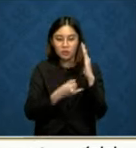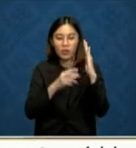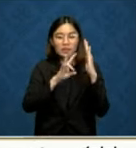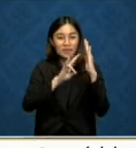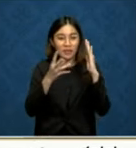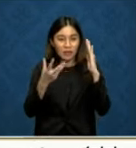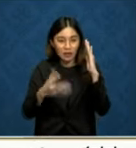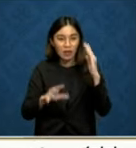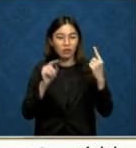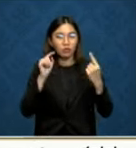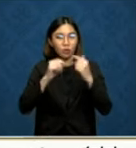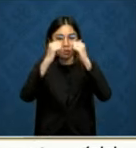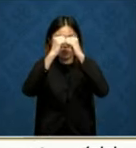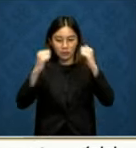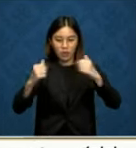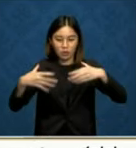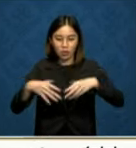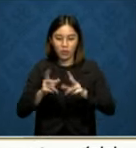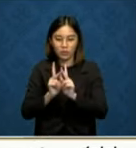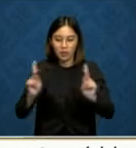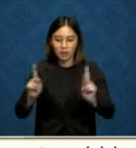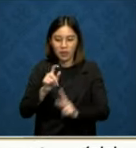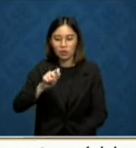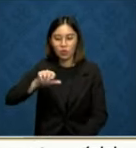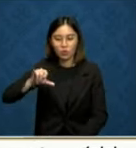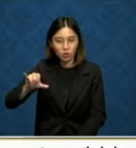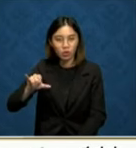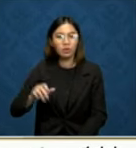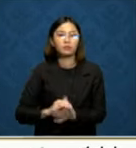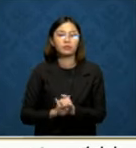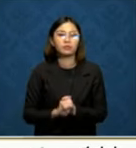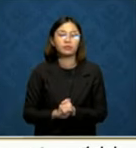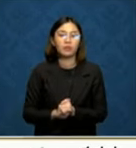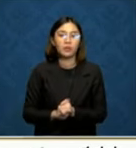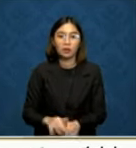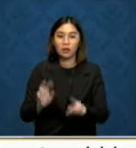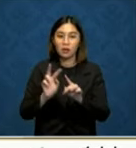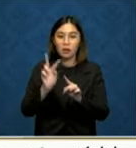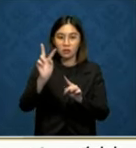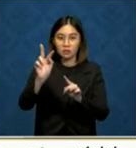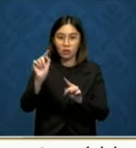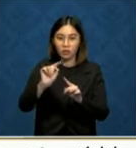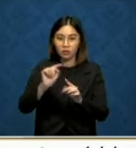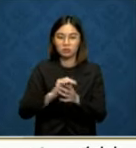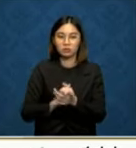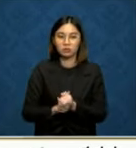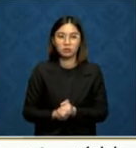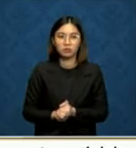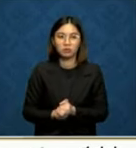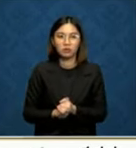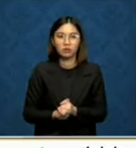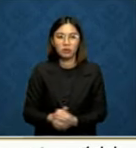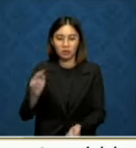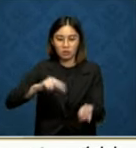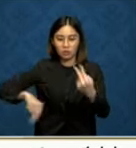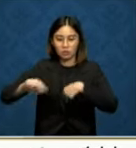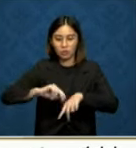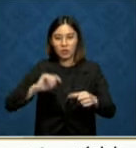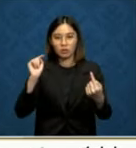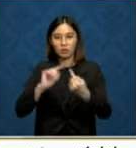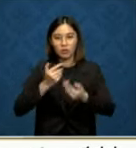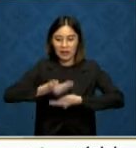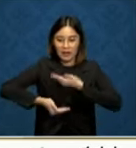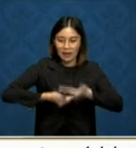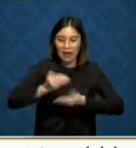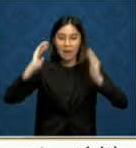ังหวด กับสำนักงานขนาศกรมกอาหารและยาประเด็นที่สองเนี่ย ก็เป็นเรื่องการกำกับ การข